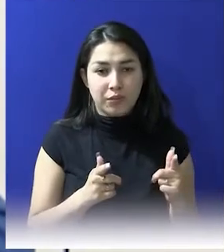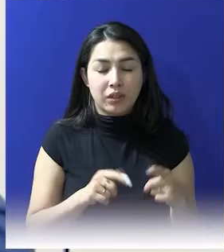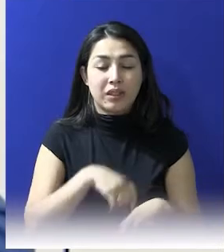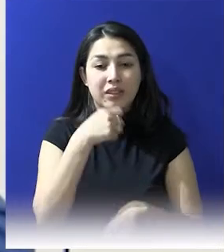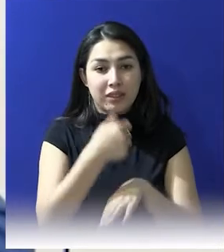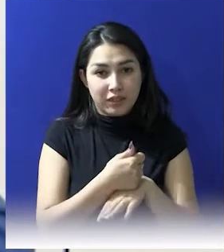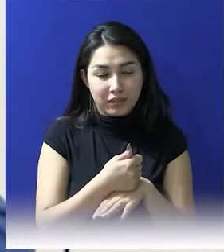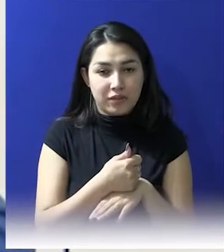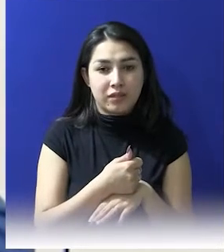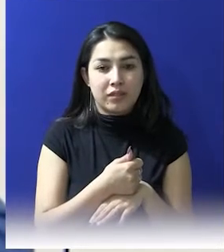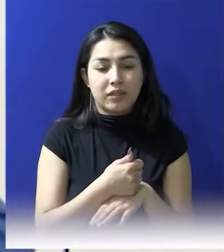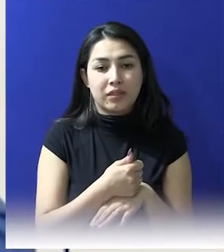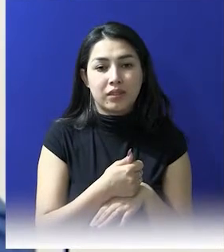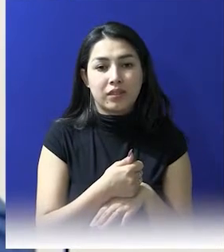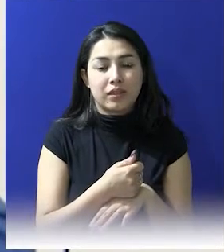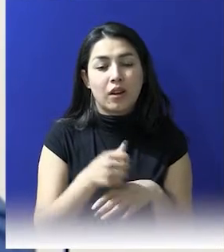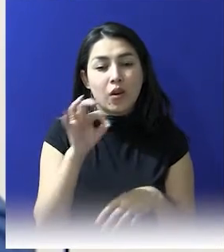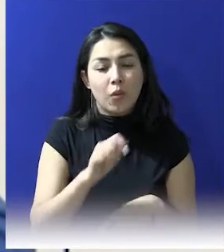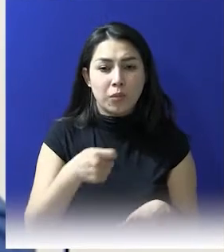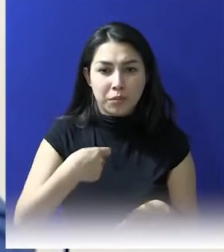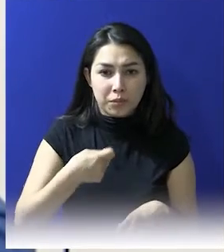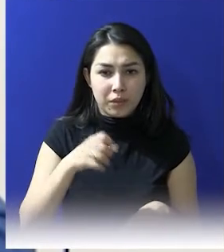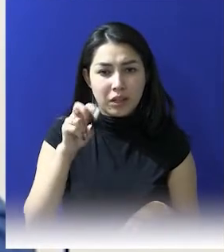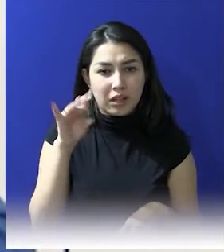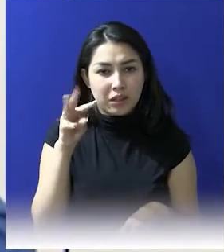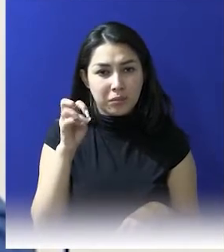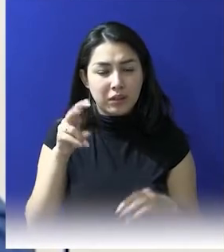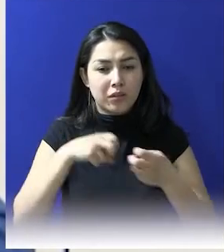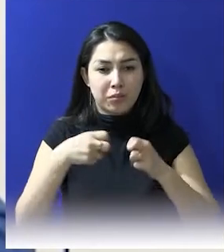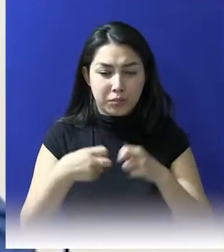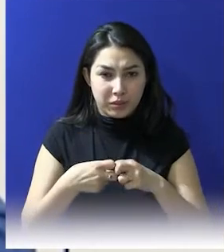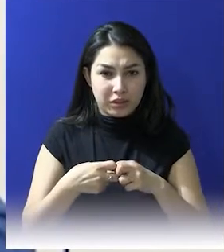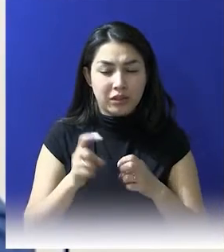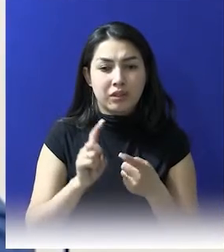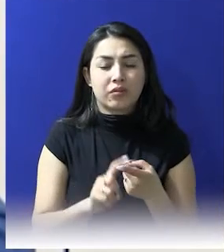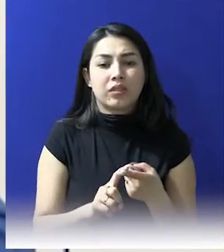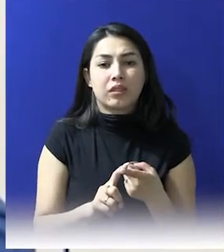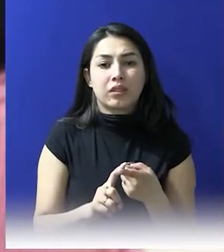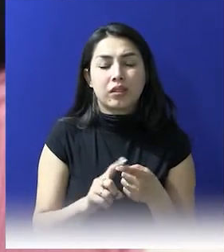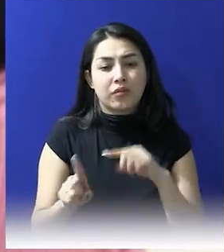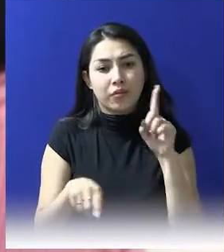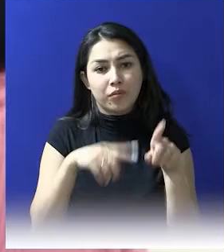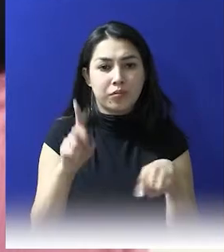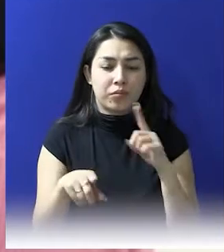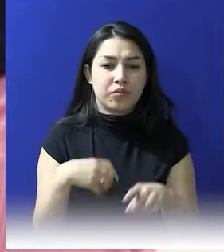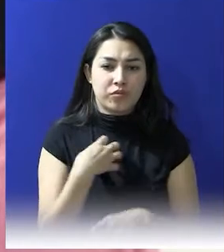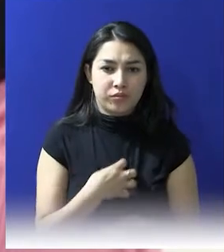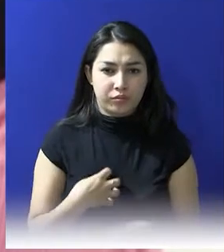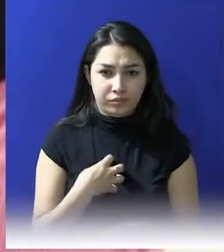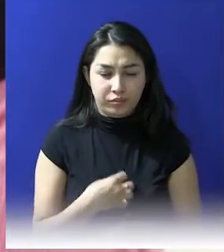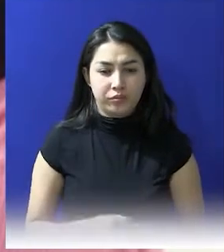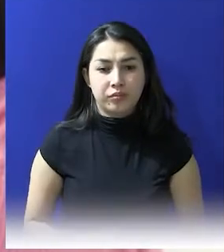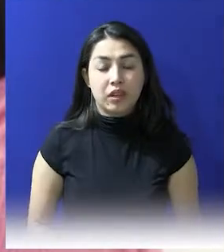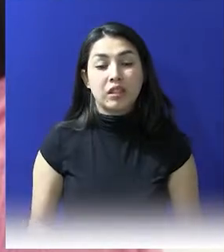бірі бүгінгі таңда алимент өндіру мәселесі, яғни жеке сот орындаушыларға тиісті басты сұрақтардың бірі. Қазіргі таңда